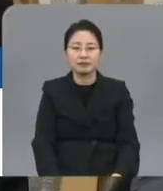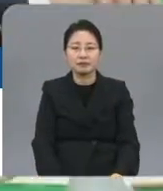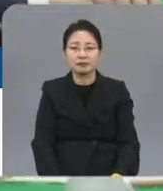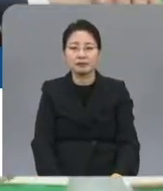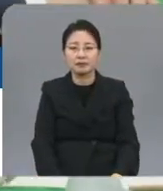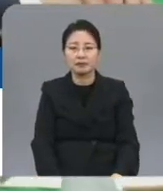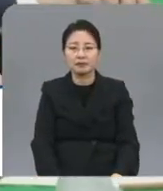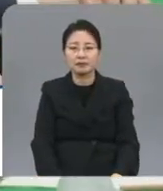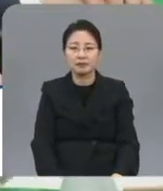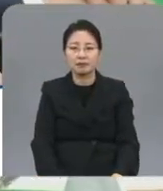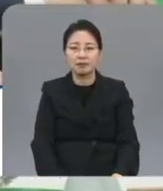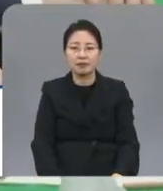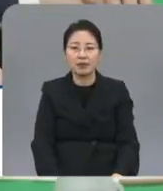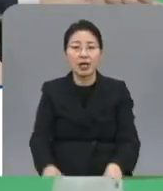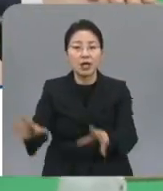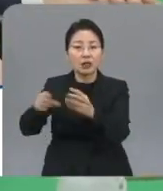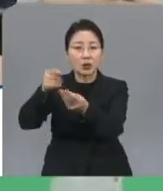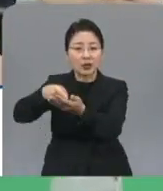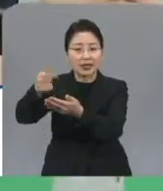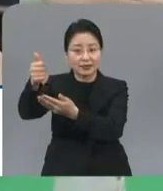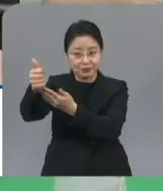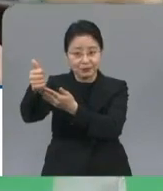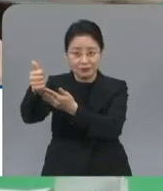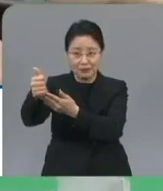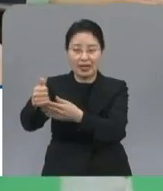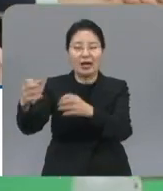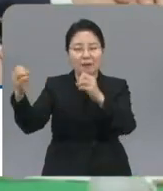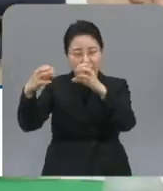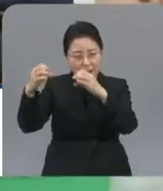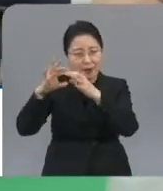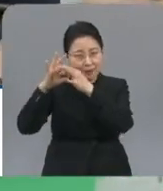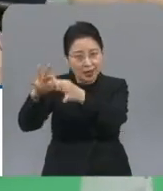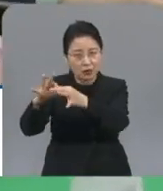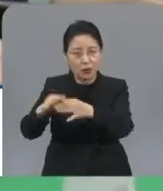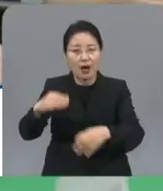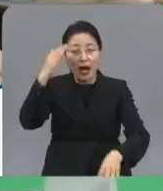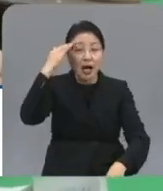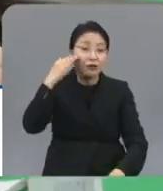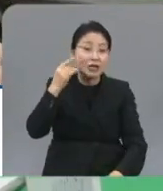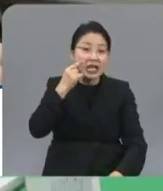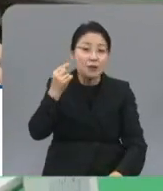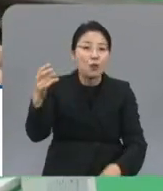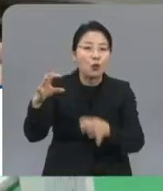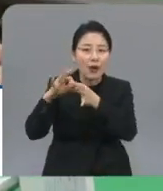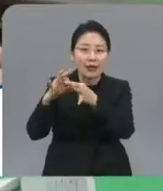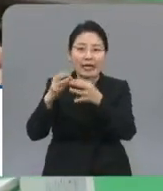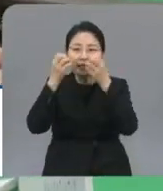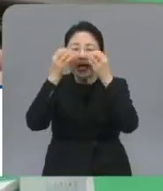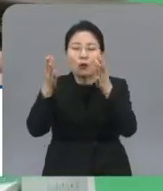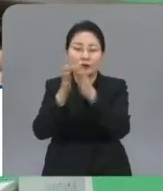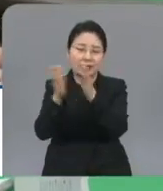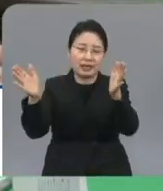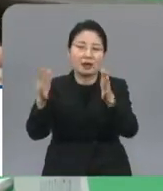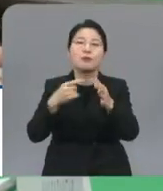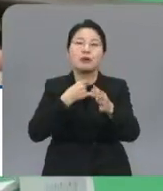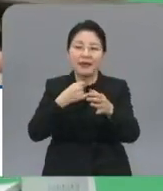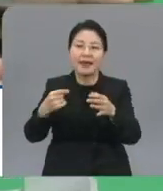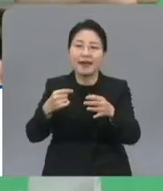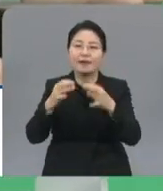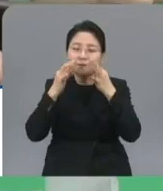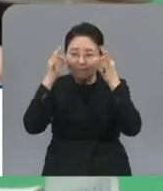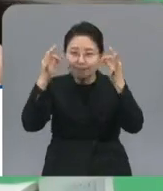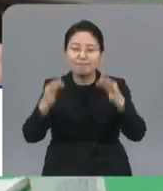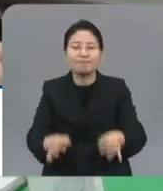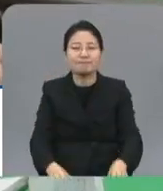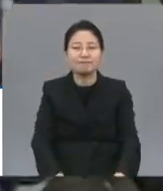本共享敏感的军事情报，于2019年8月通报日本终止韩日军事情报保